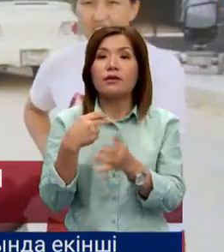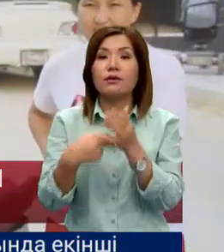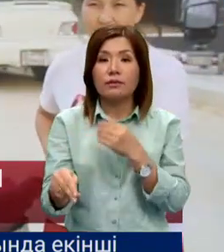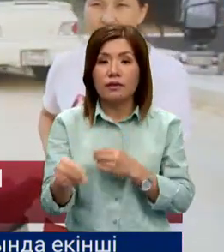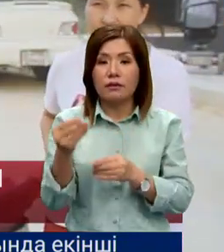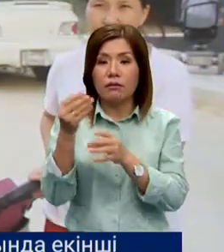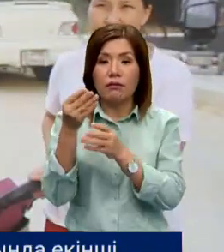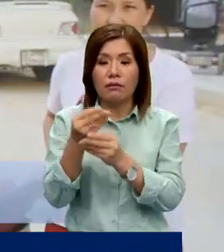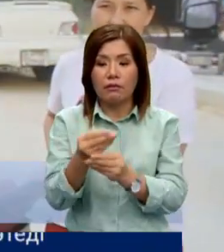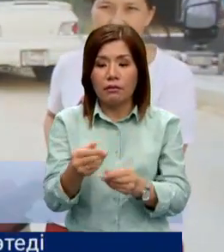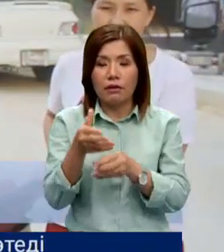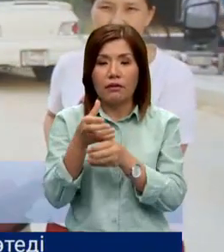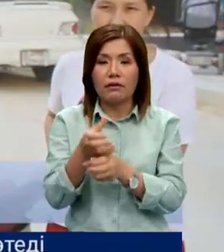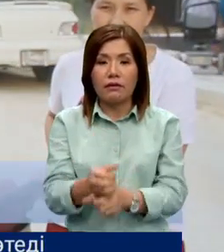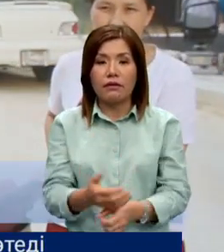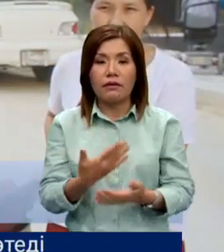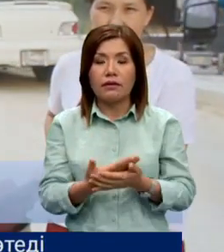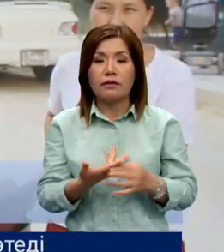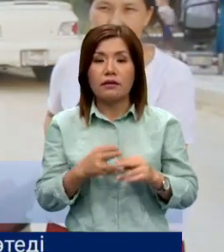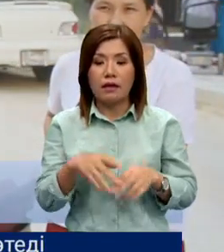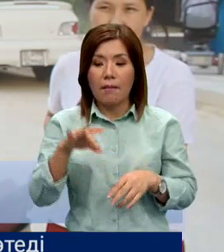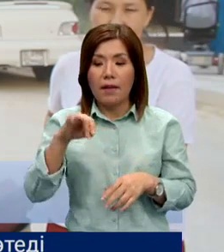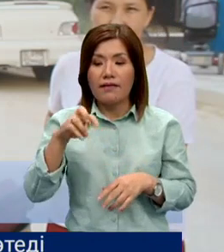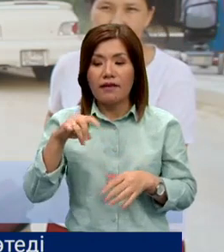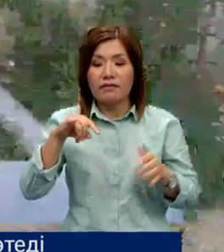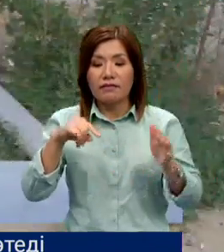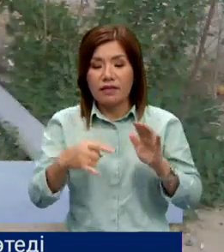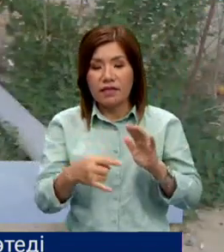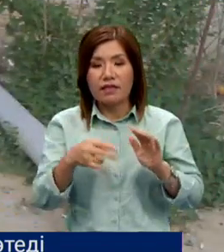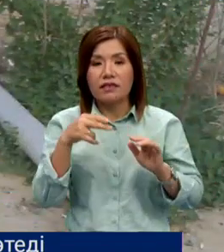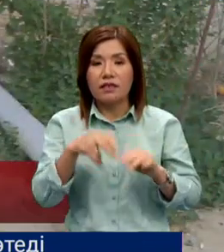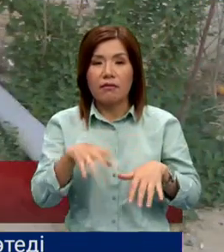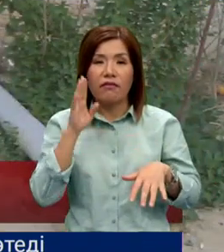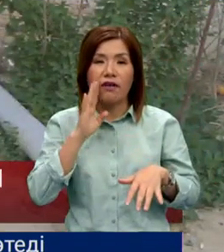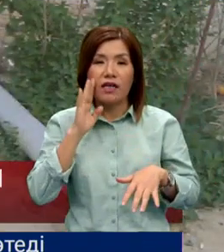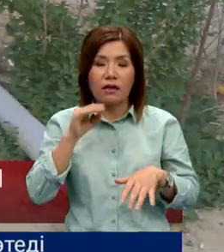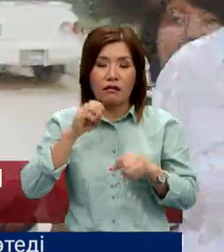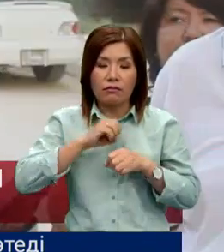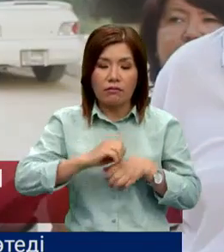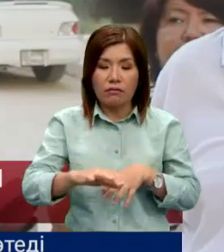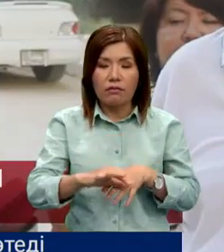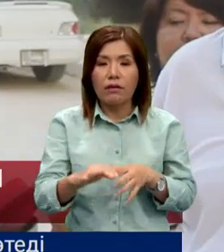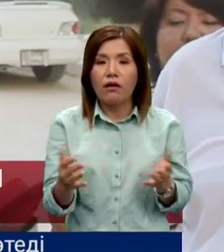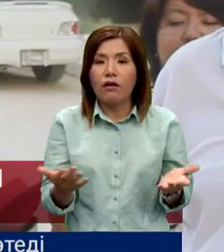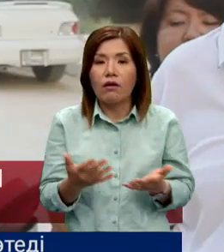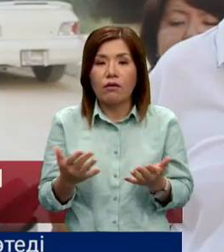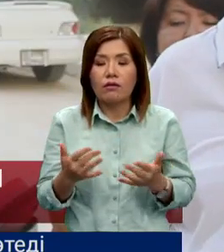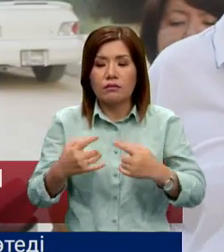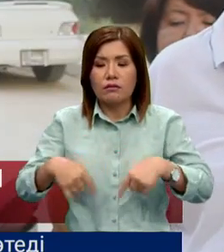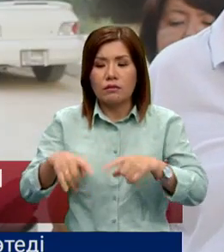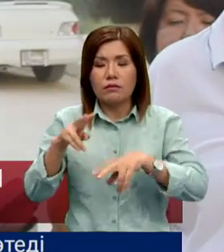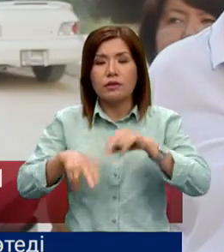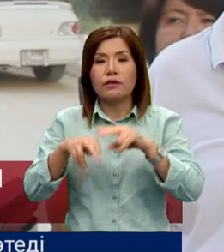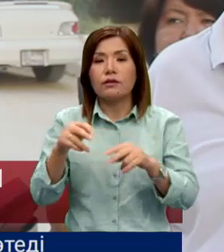сосын мына подвалда өткен жаңбыр жауды. Подвалда ана астындағы подвалға су кетіп қалды. Мен түсінбеймін, ол қандай мекеме екенін